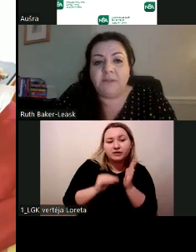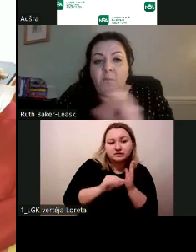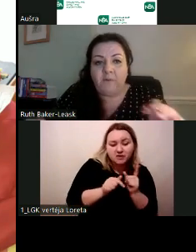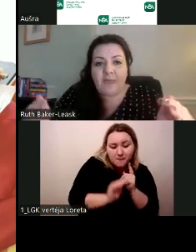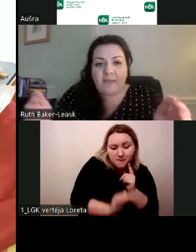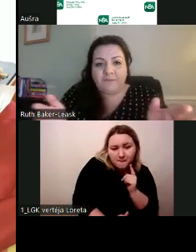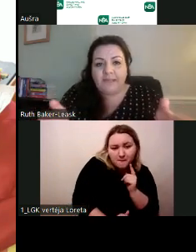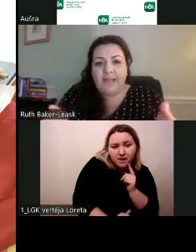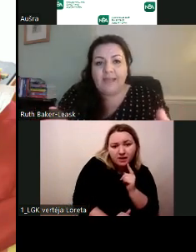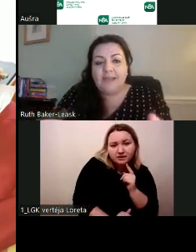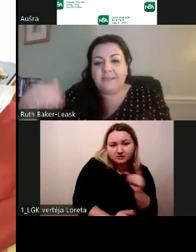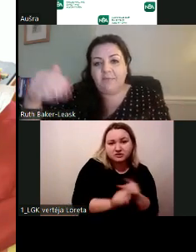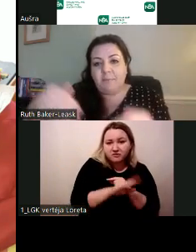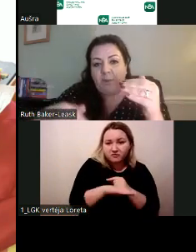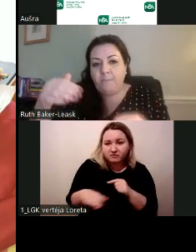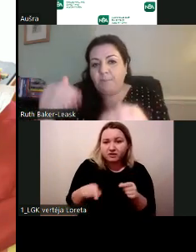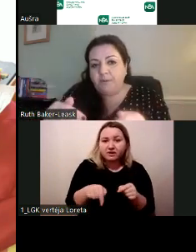patiems mažiausiams.